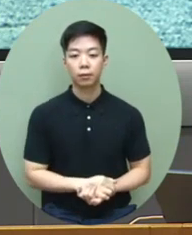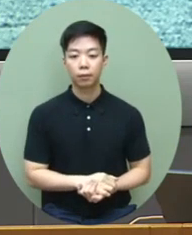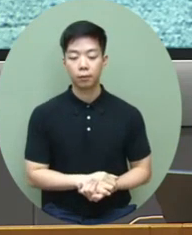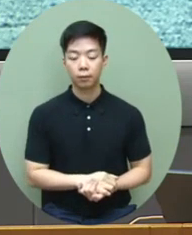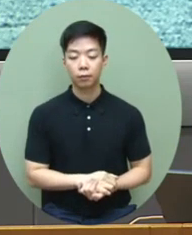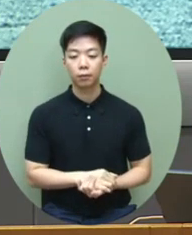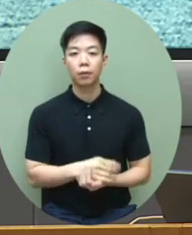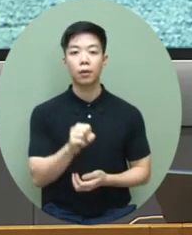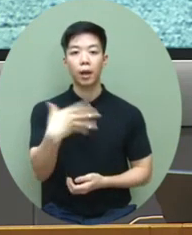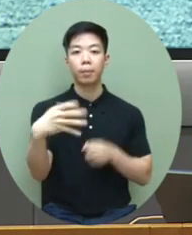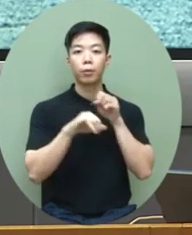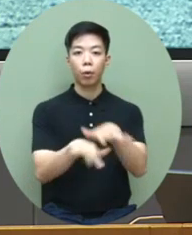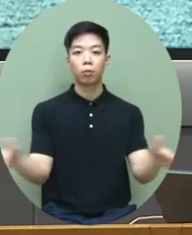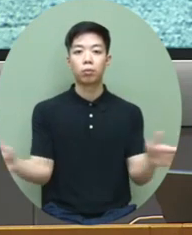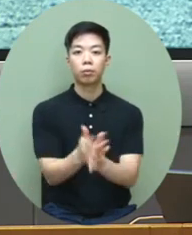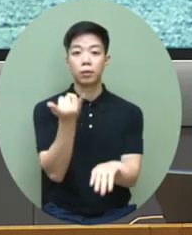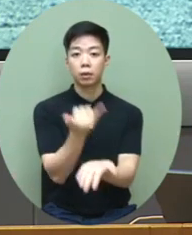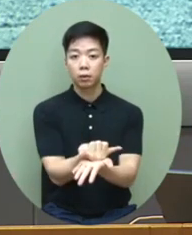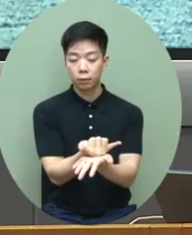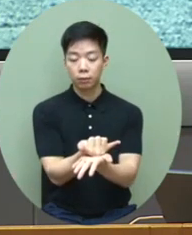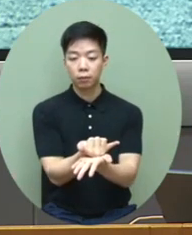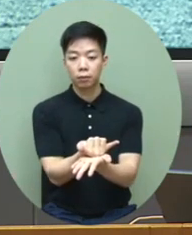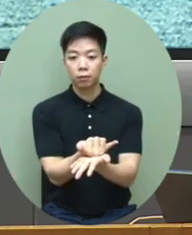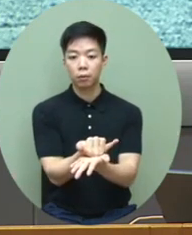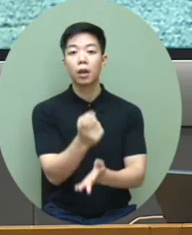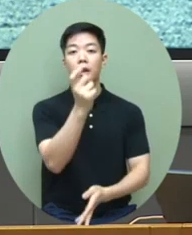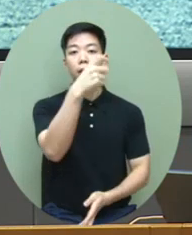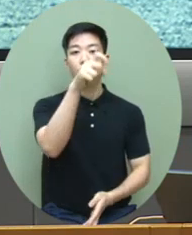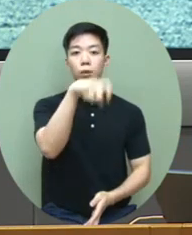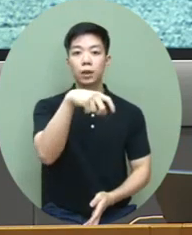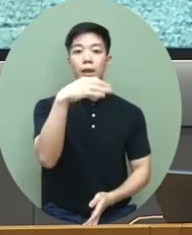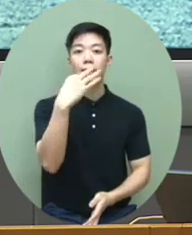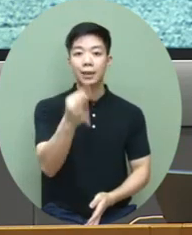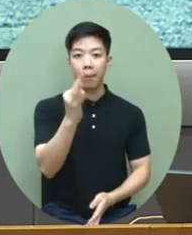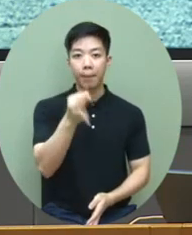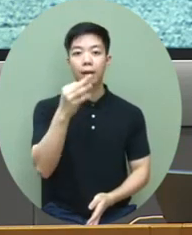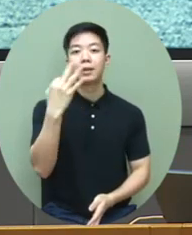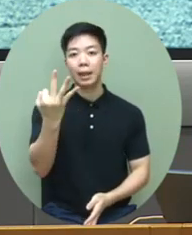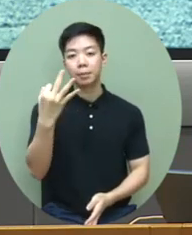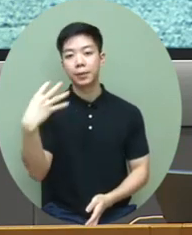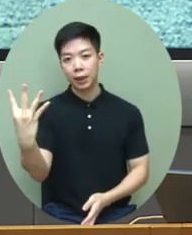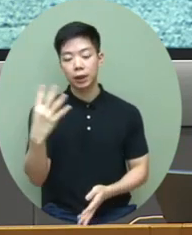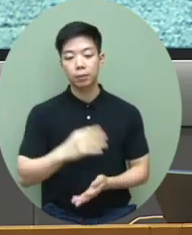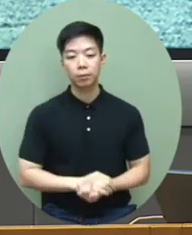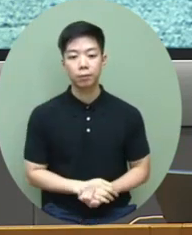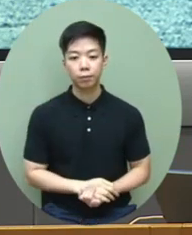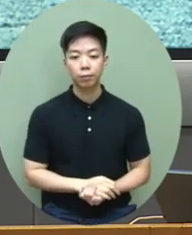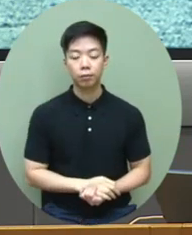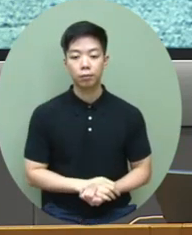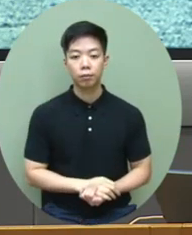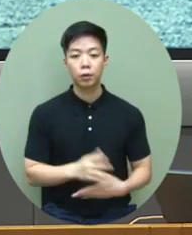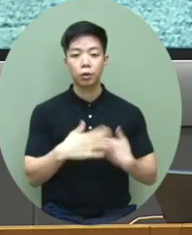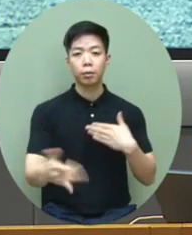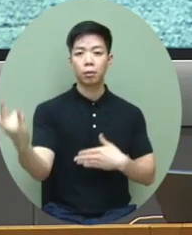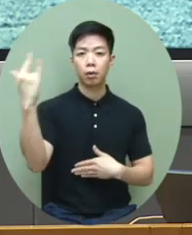我們第五波的死亡個案總數的情報個案是9334宗。在233